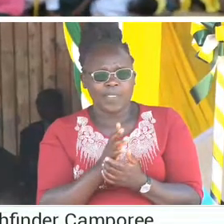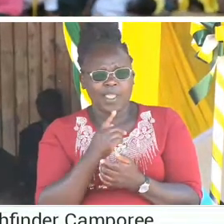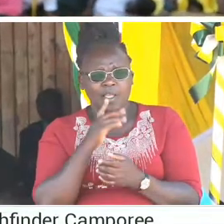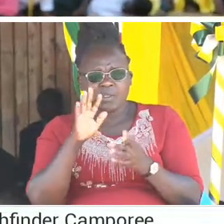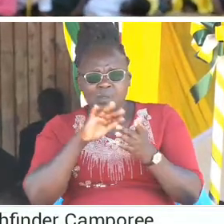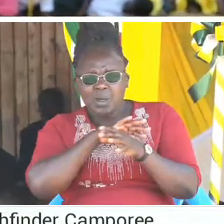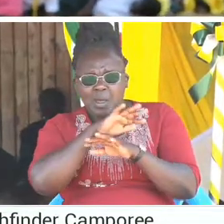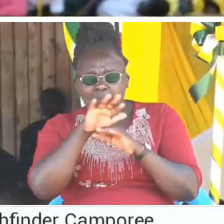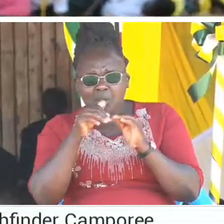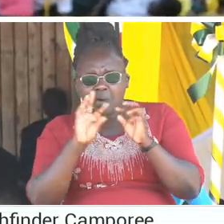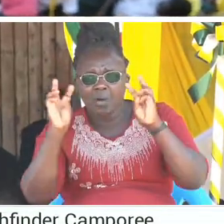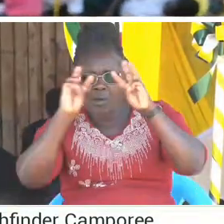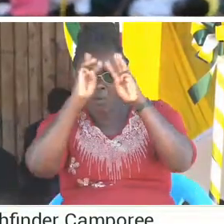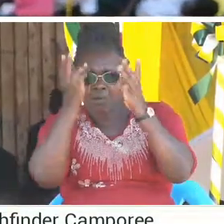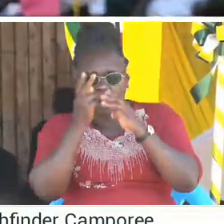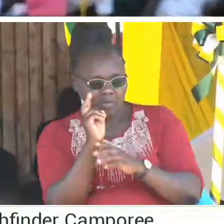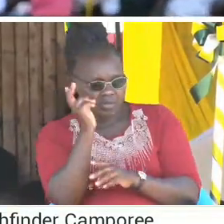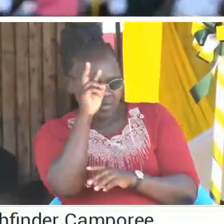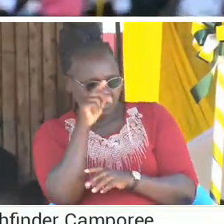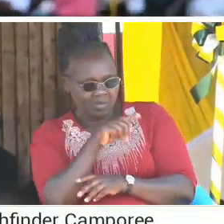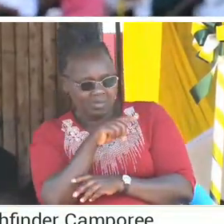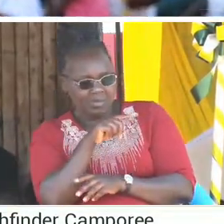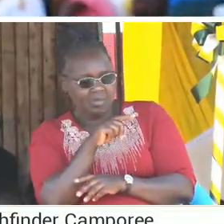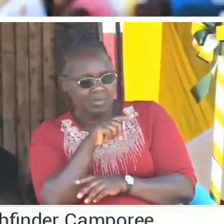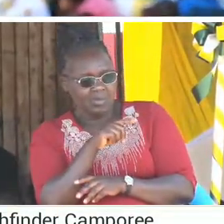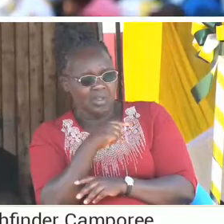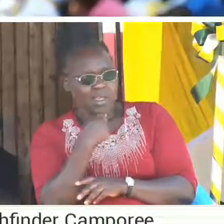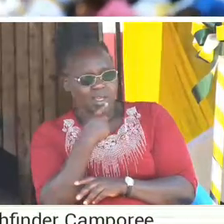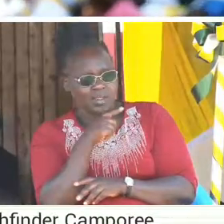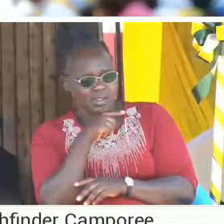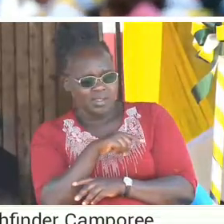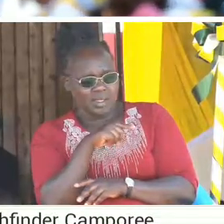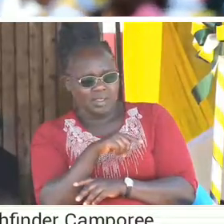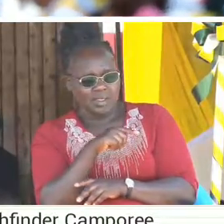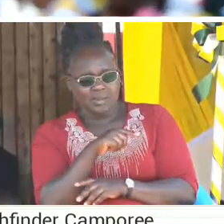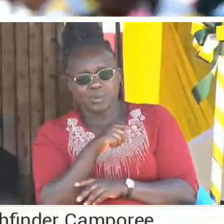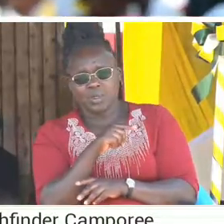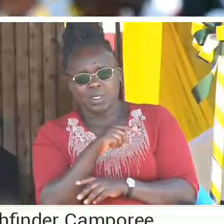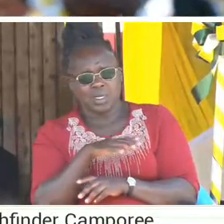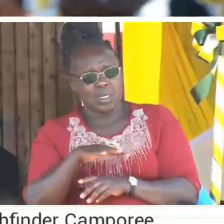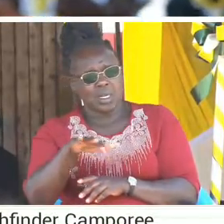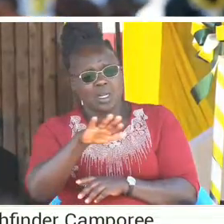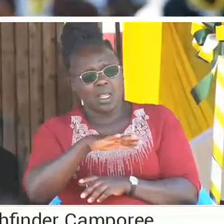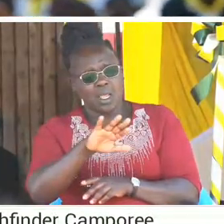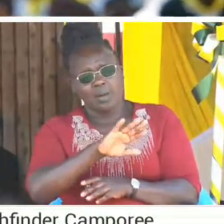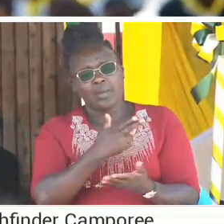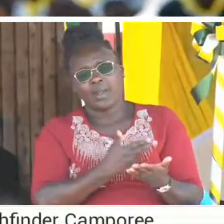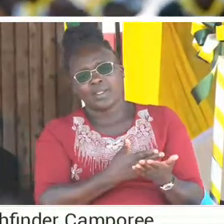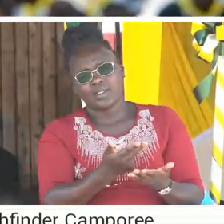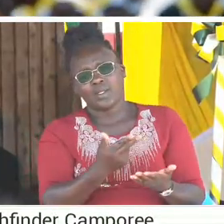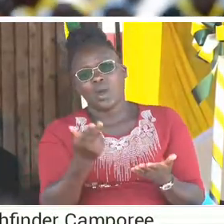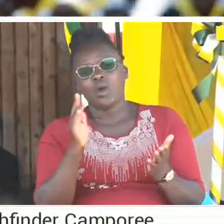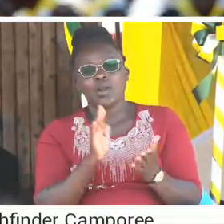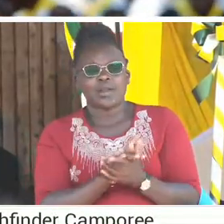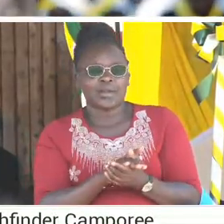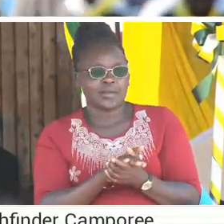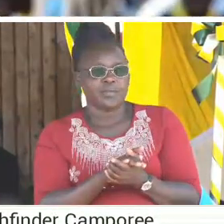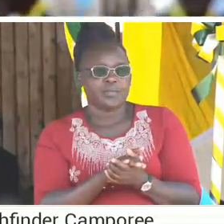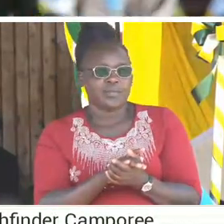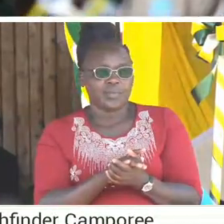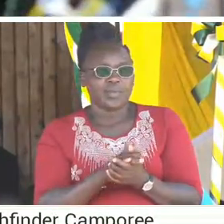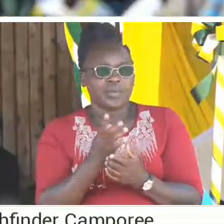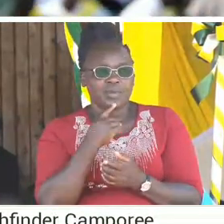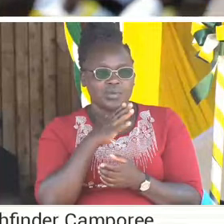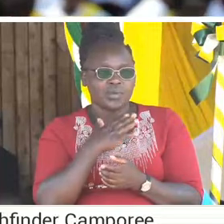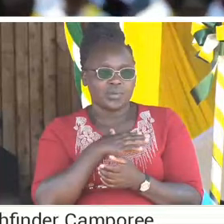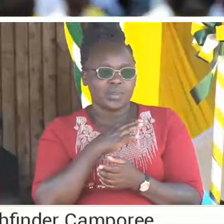taifa takatifu kwa Bwana. Ninatamani Mheshimiwa Speaker, viongozi wangu mlioko hapa, sisi tusaidiane kuifanya Nandi mahali